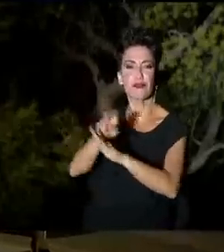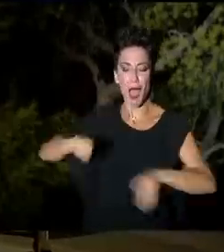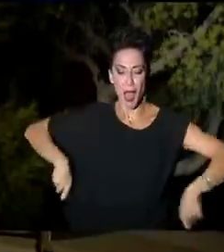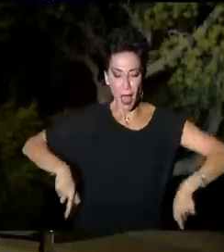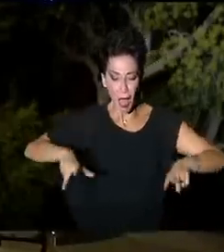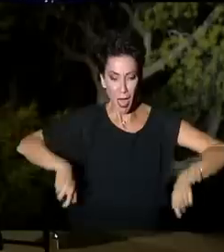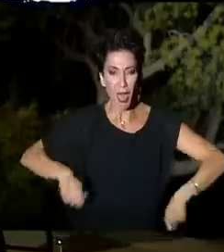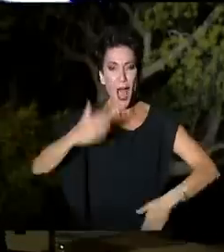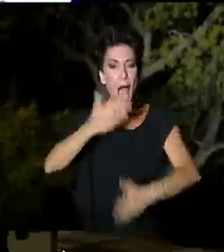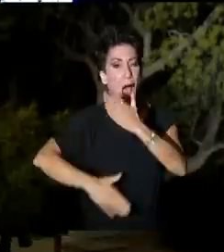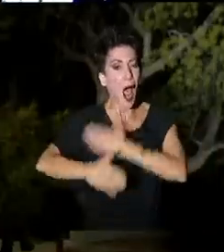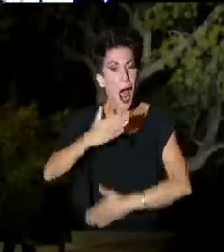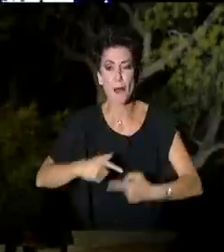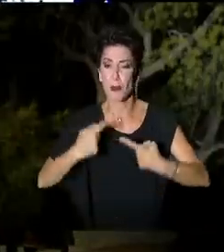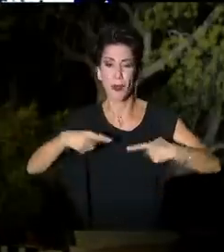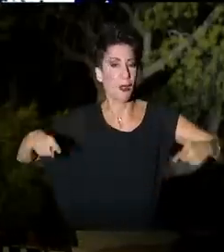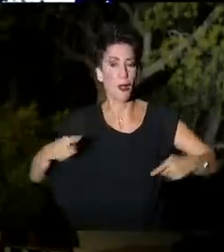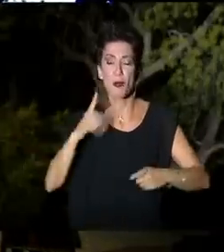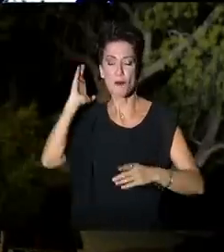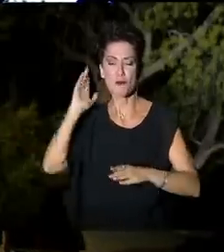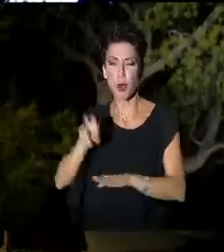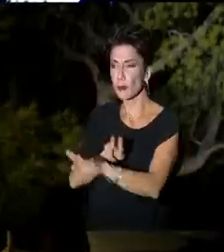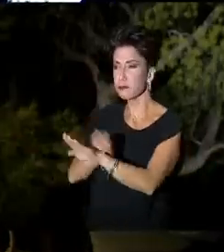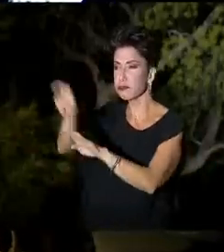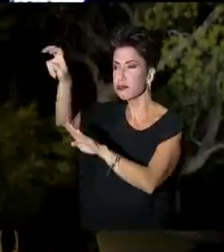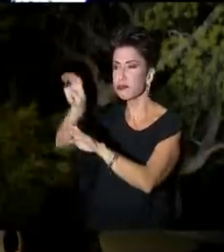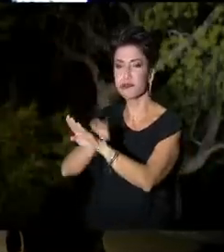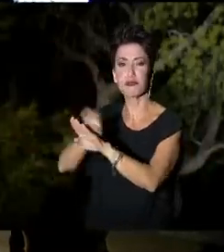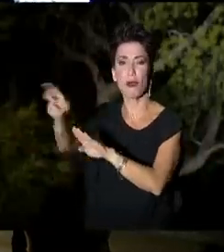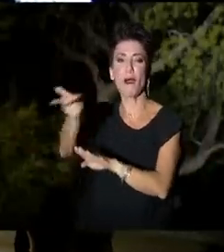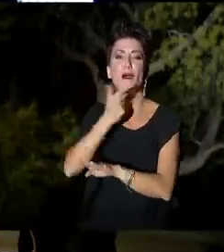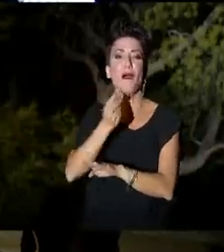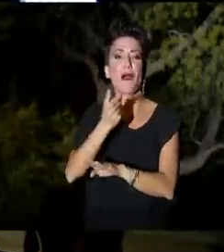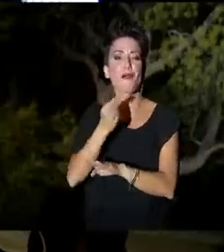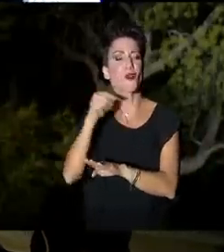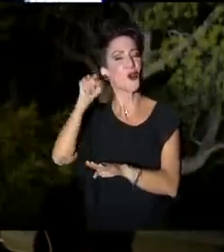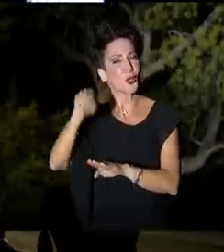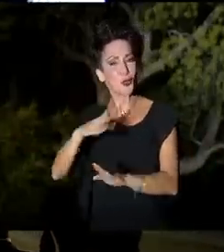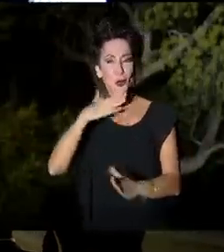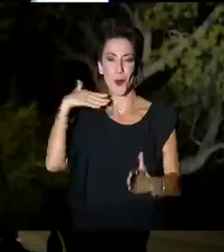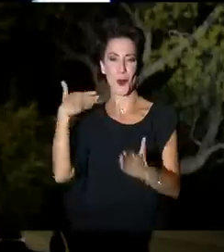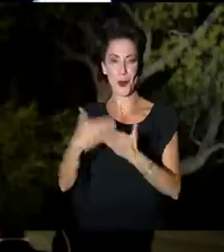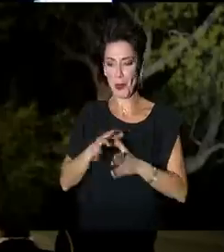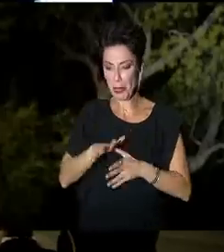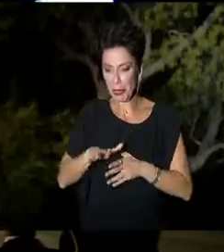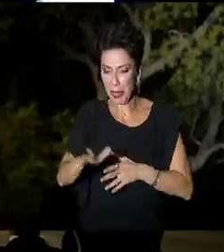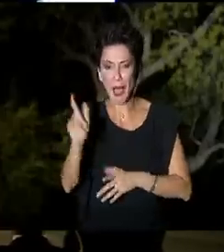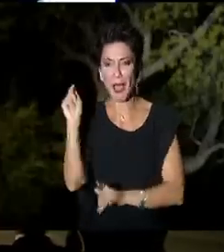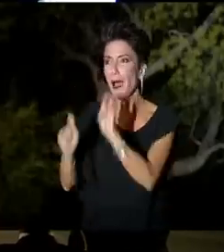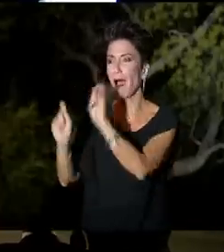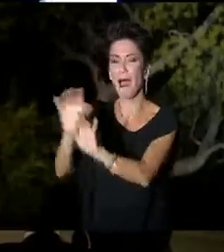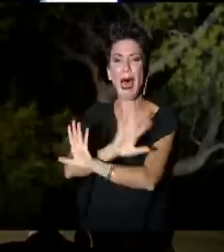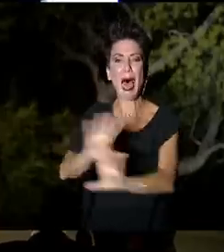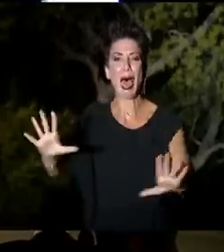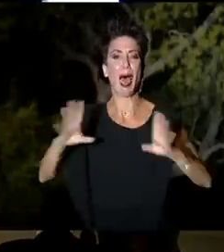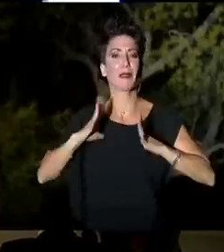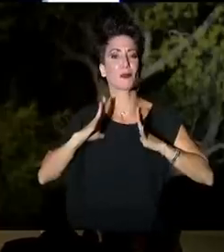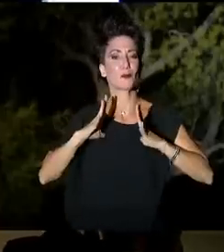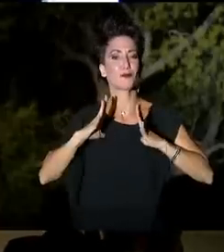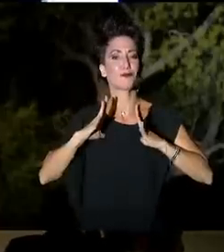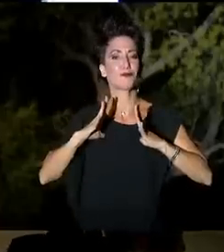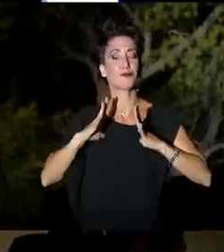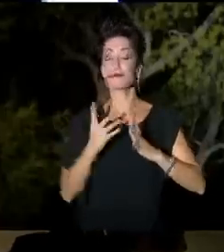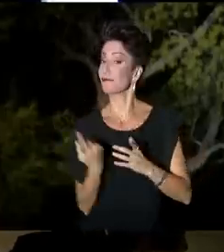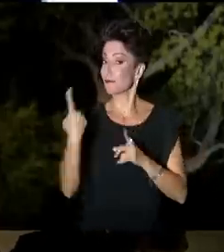δυσλειτουργίες κάθε είδους, ο οποίος αυτή τη στιγμή που μιλάμε έχει σχεδόν ολοκληρωθεί η εγκατάστασή του. Παράλληλα, σχεδιάζουμε